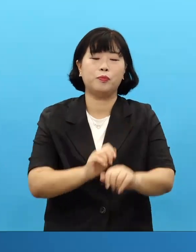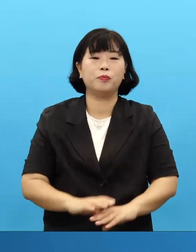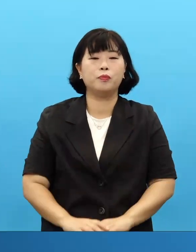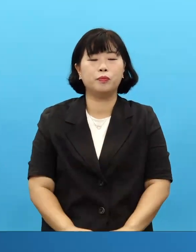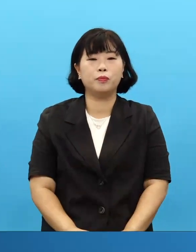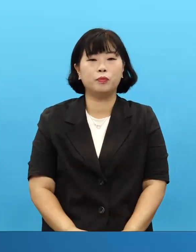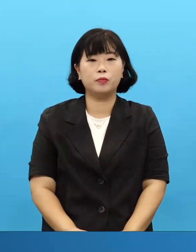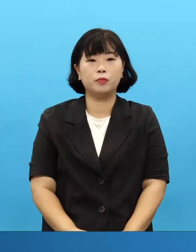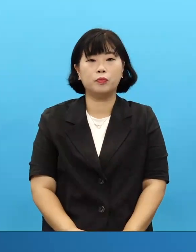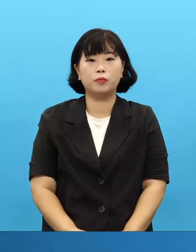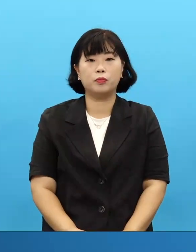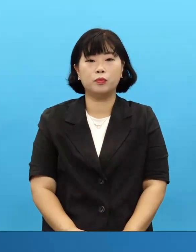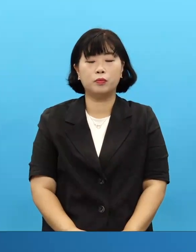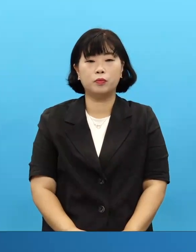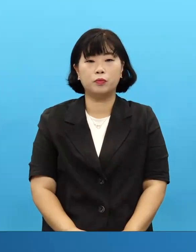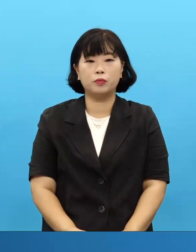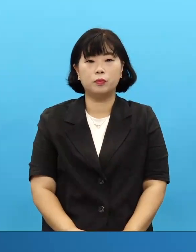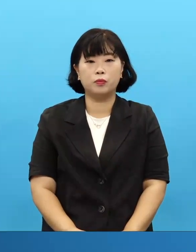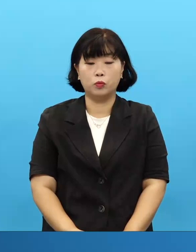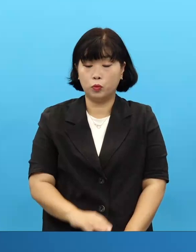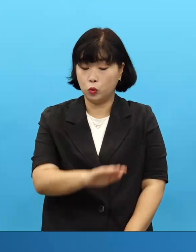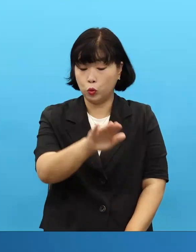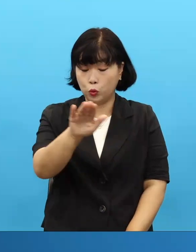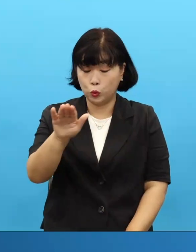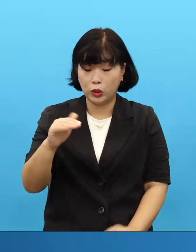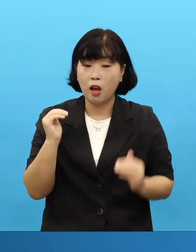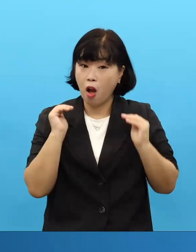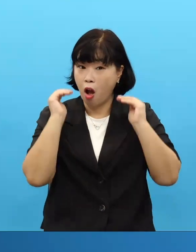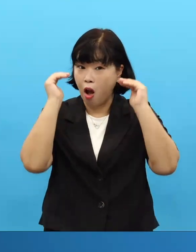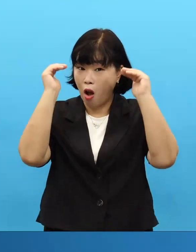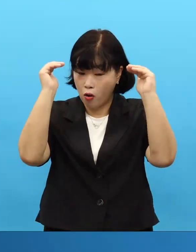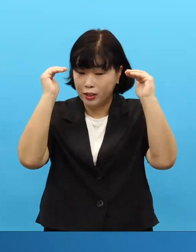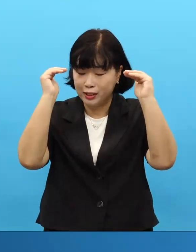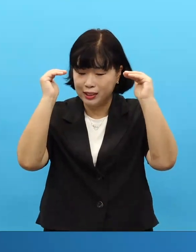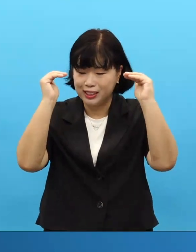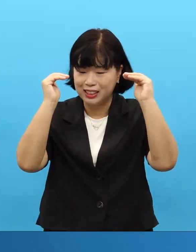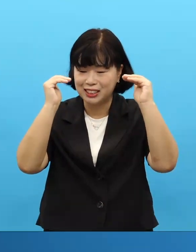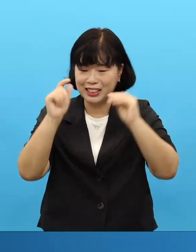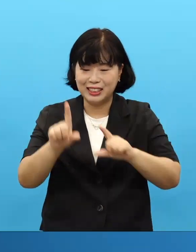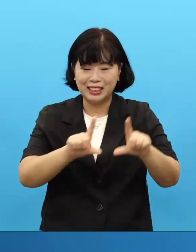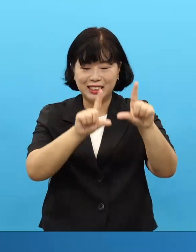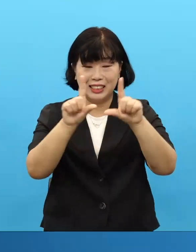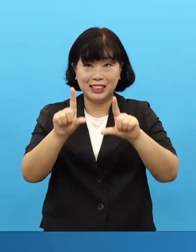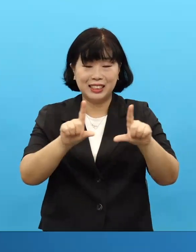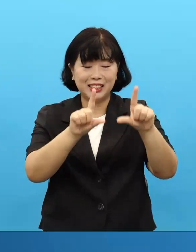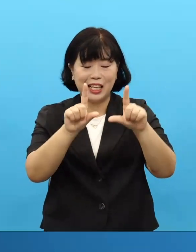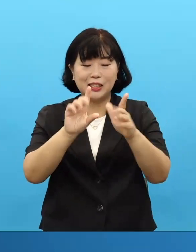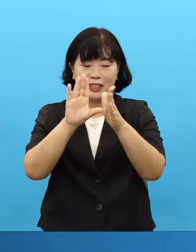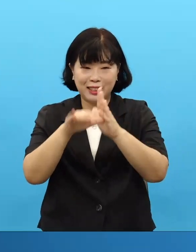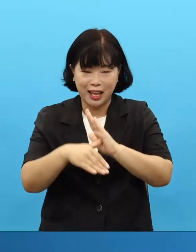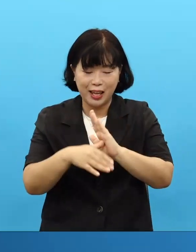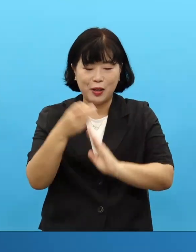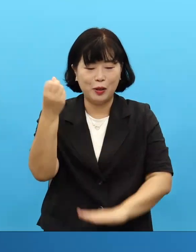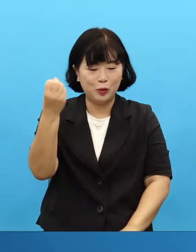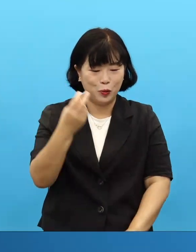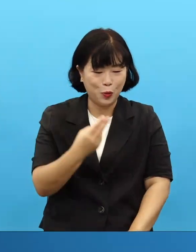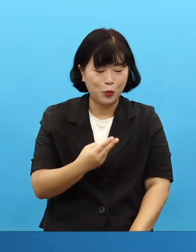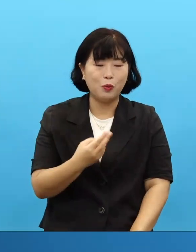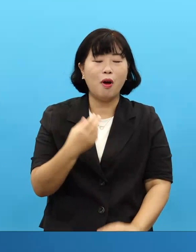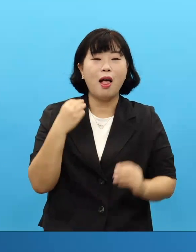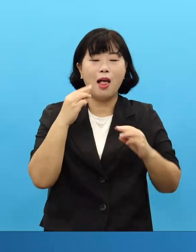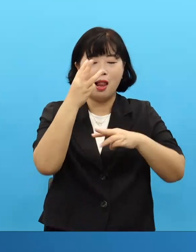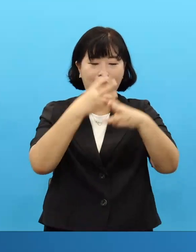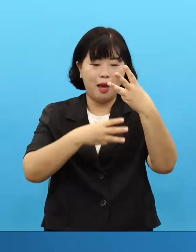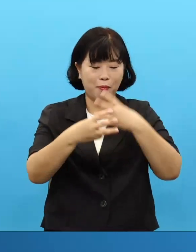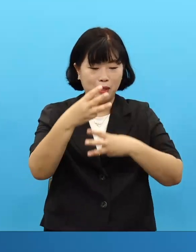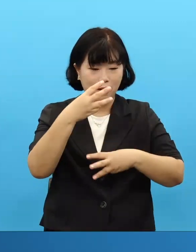우리 출발하는 렘넌트도 그렇고 꼭 해야 될 걸 찾아야 되는 겁니다. And all of you in the remaining days of your lives,